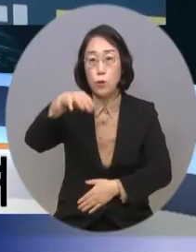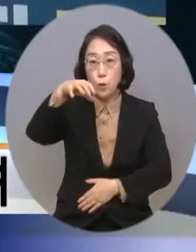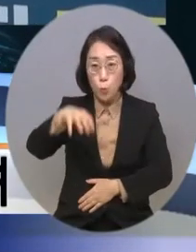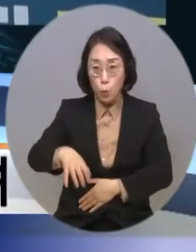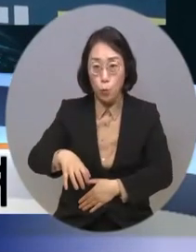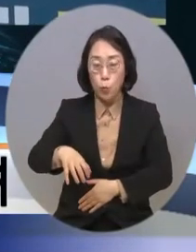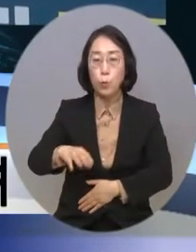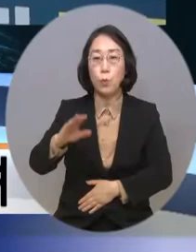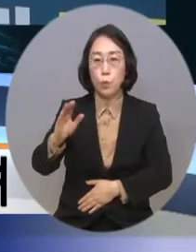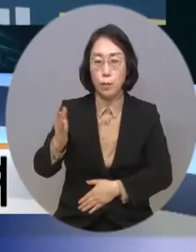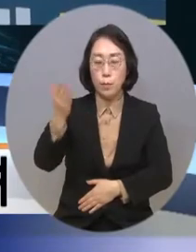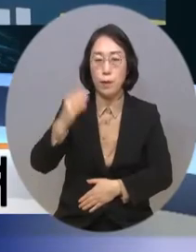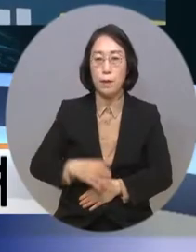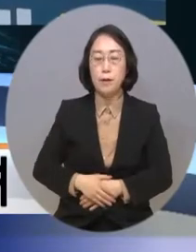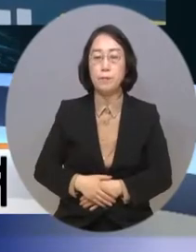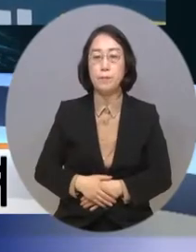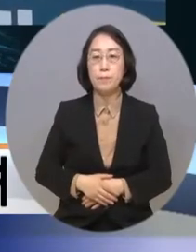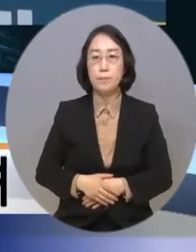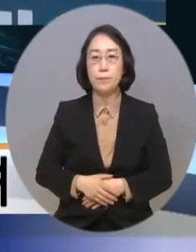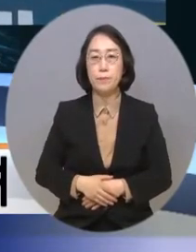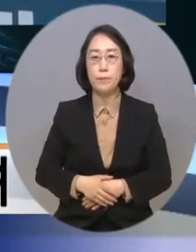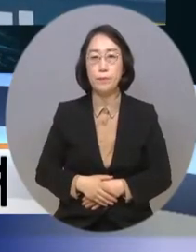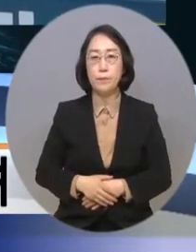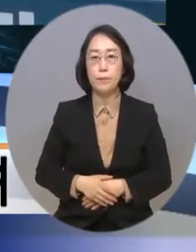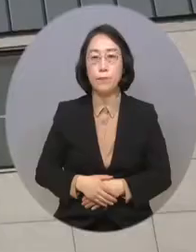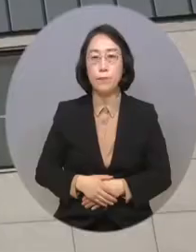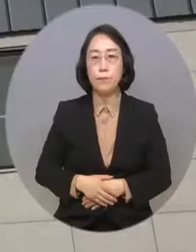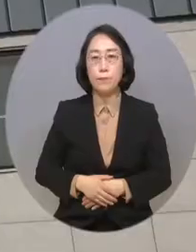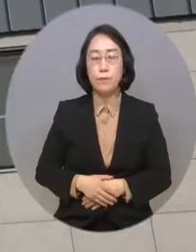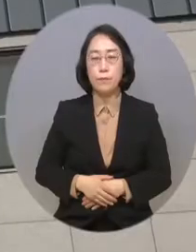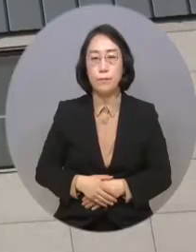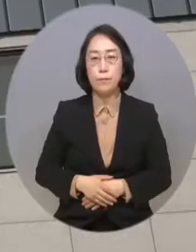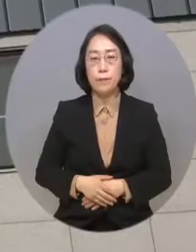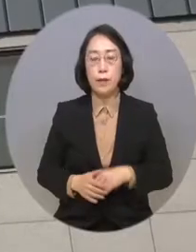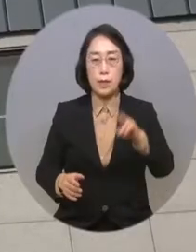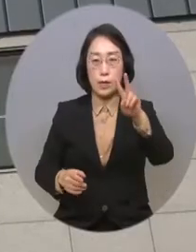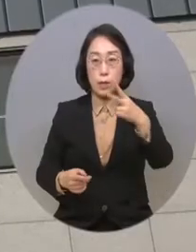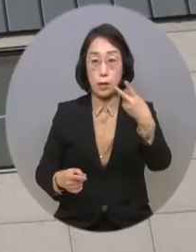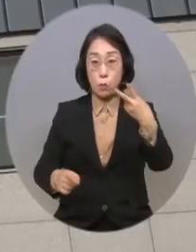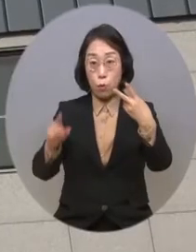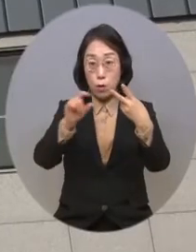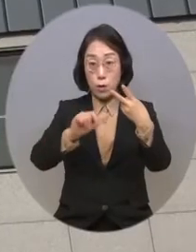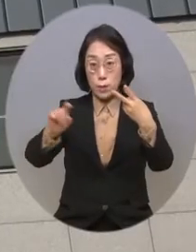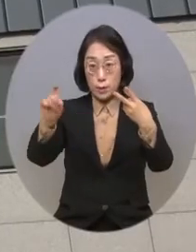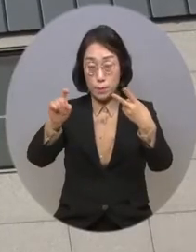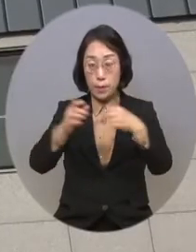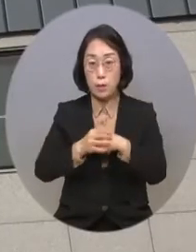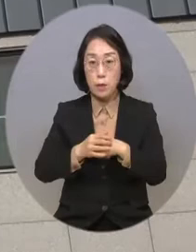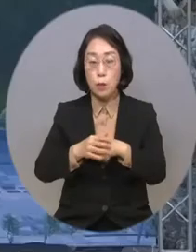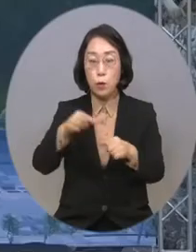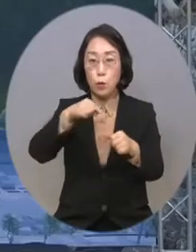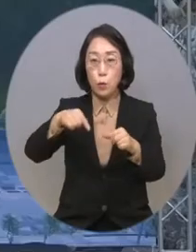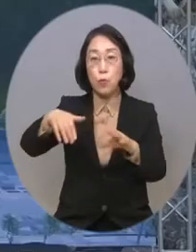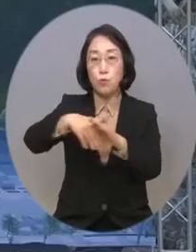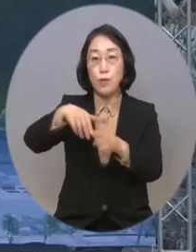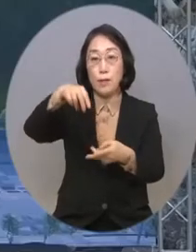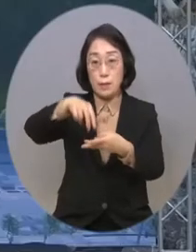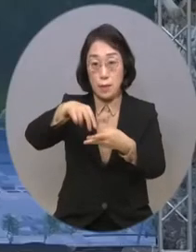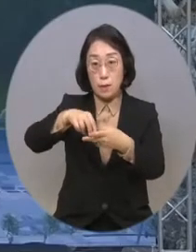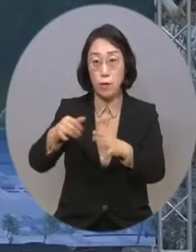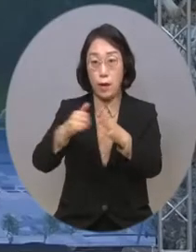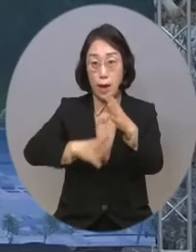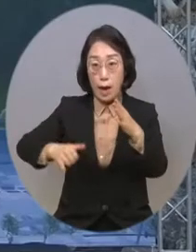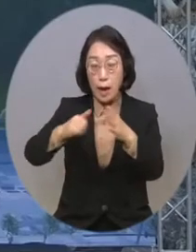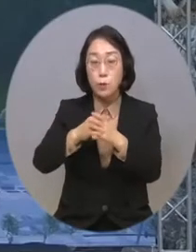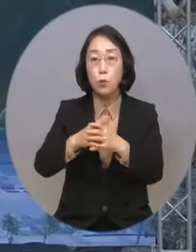전망입니다. 보도에 노혜림 기자입니다. 지난 10일 태안군 교육문화센터에서 가족 복합 커뮤니티